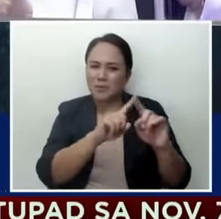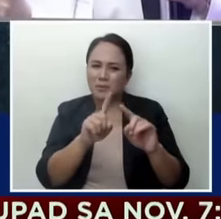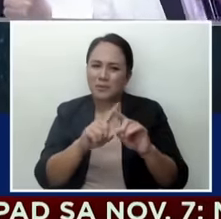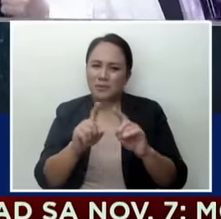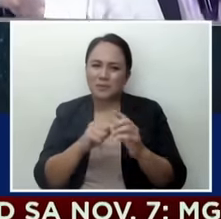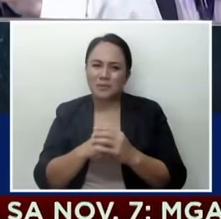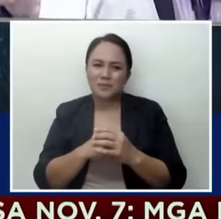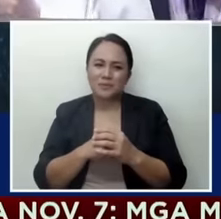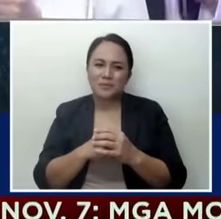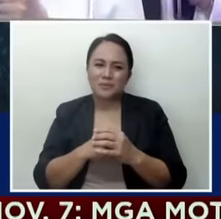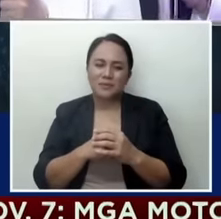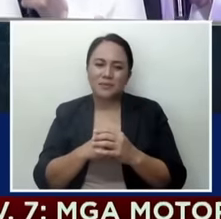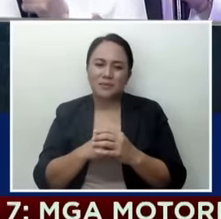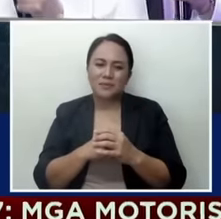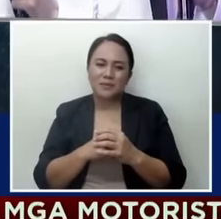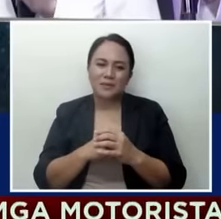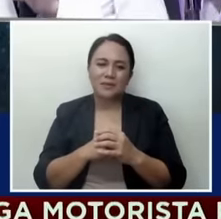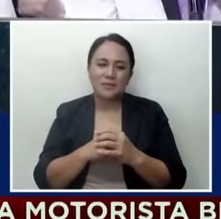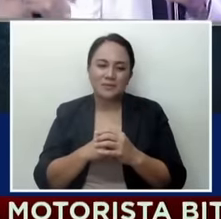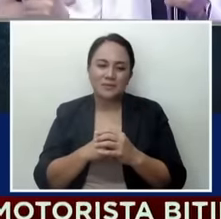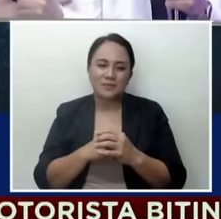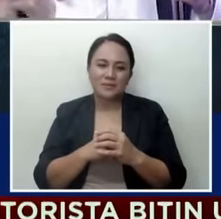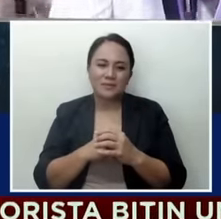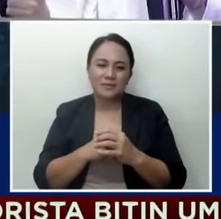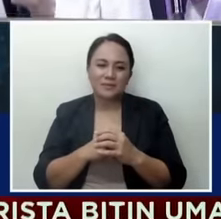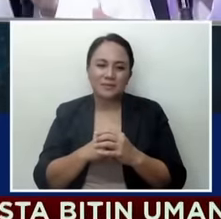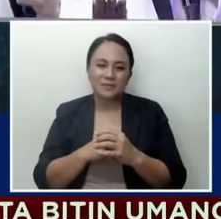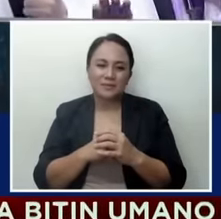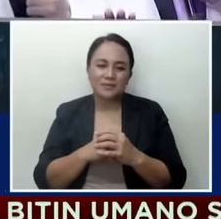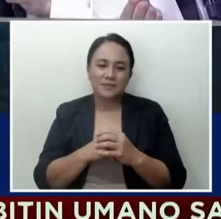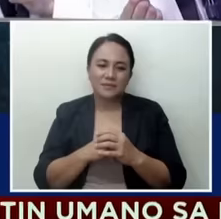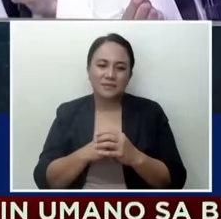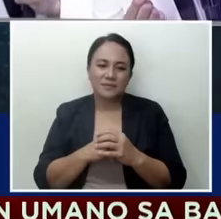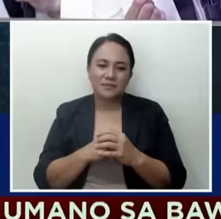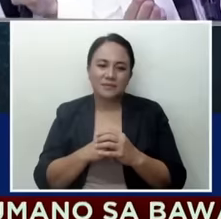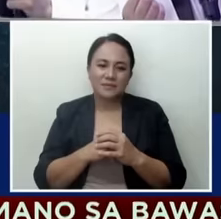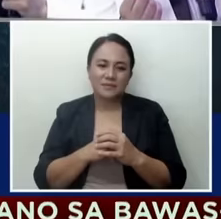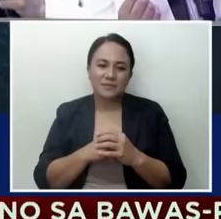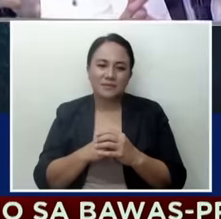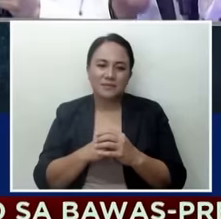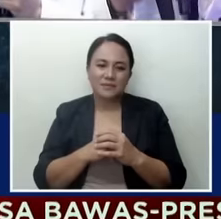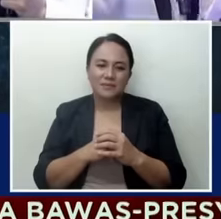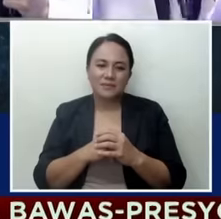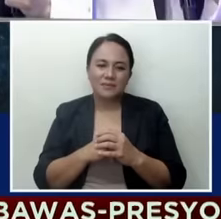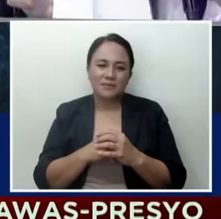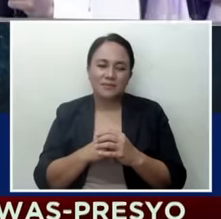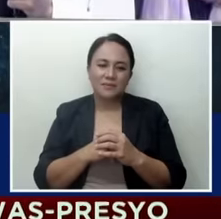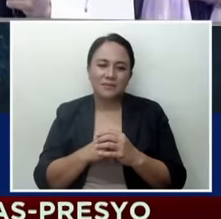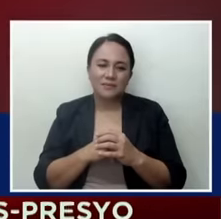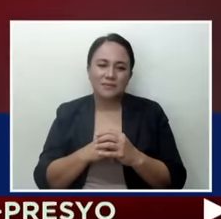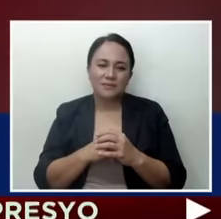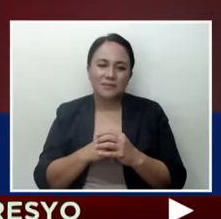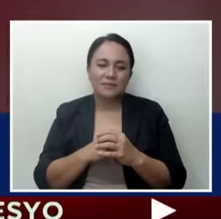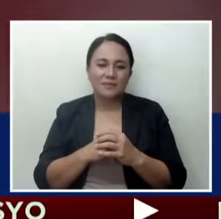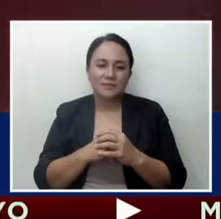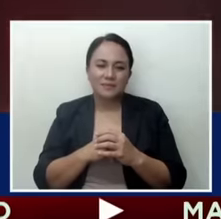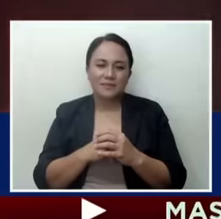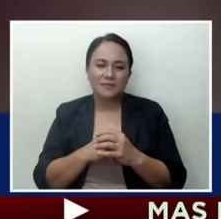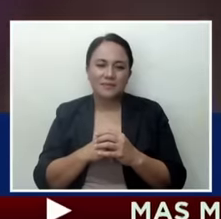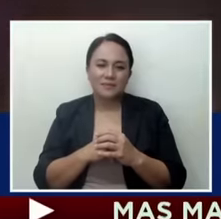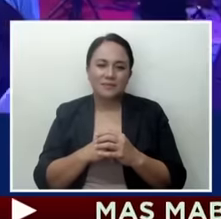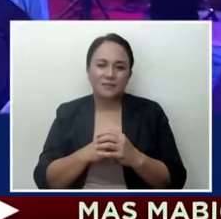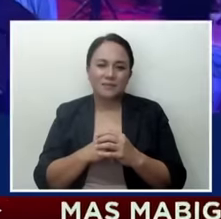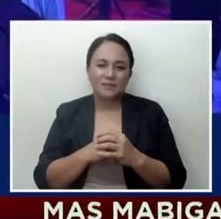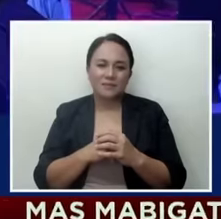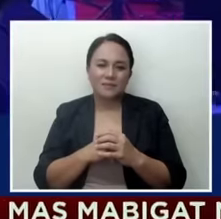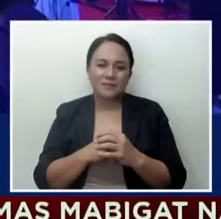Gary Lising, Ike Lozada, Mang Tomas, Palito, Panchito, Soxito Pasio, Subas Herrero at Zoraida